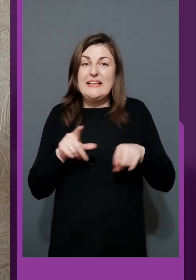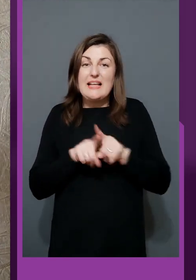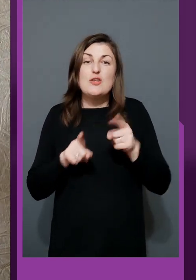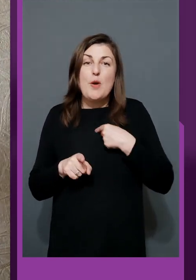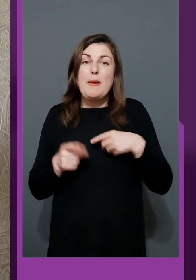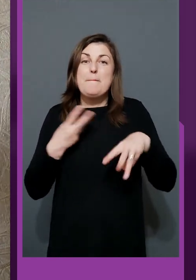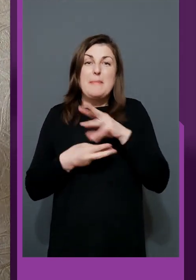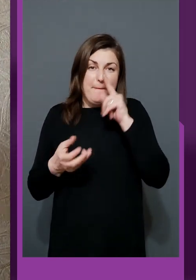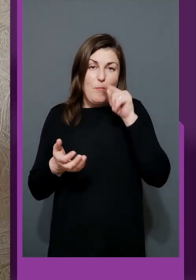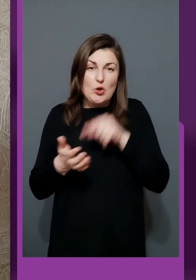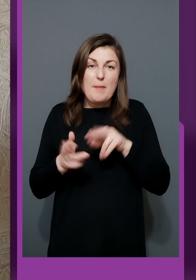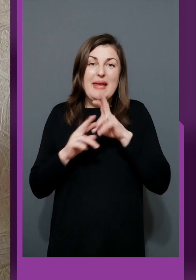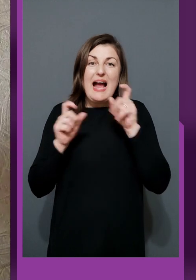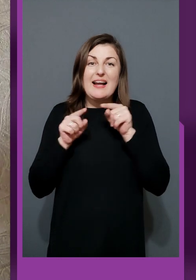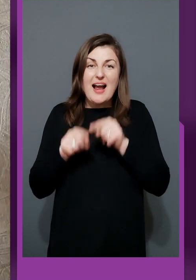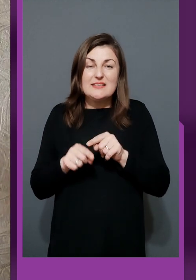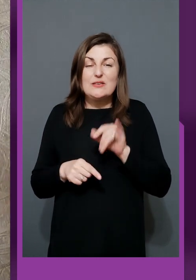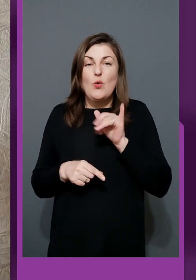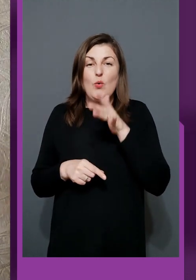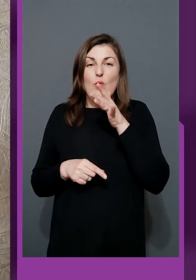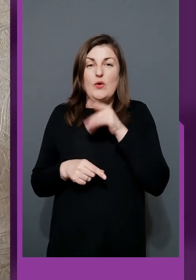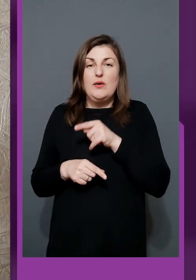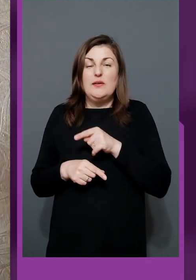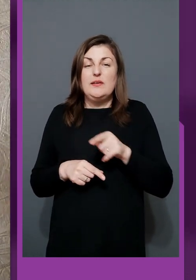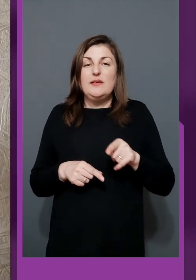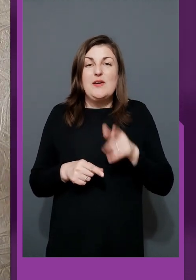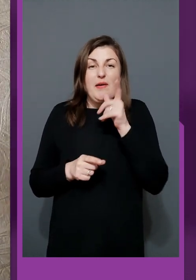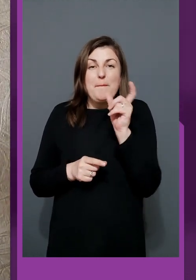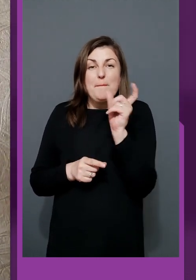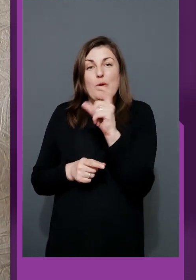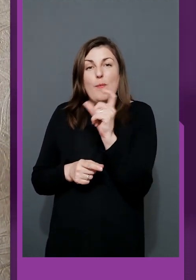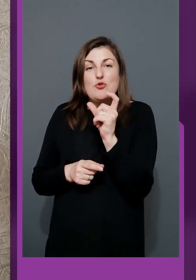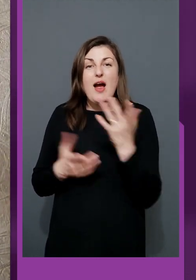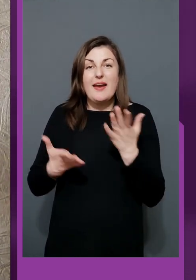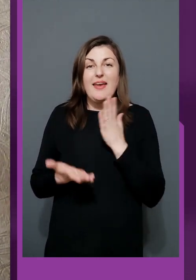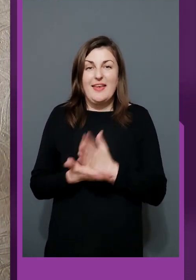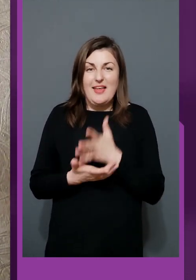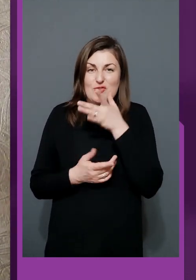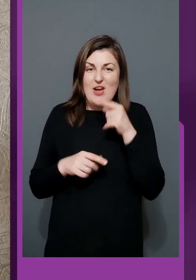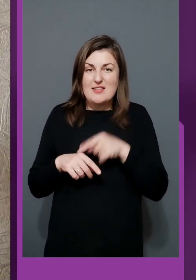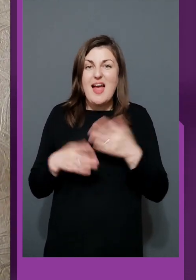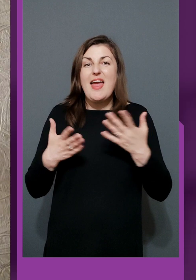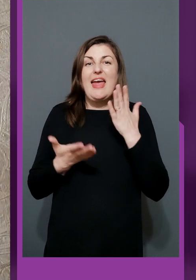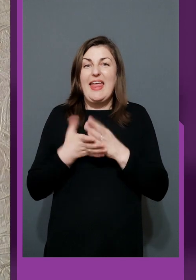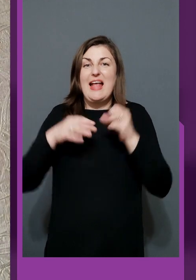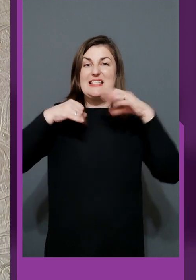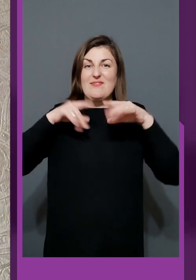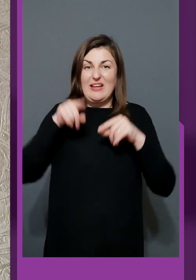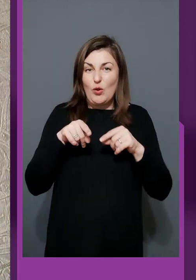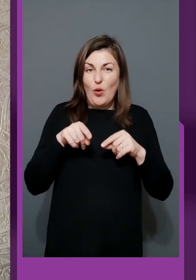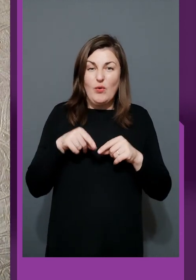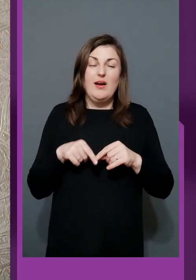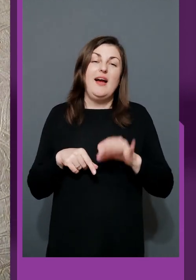таким чином щоб ми потрапили якраз у ее проміжок який є час який